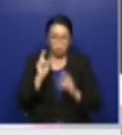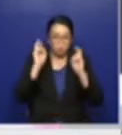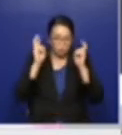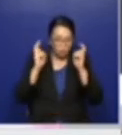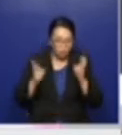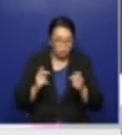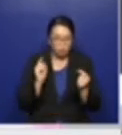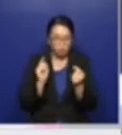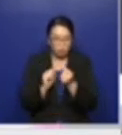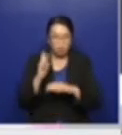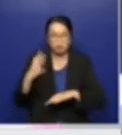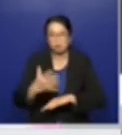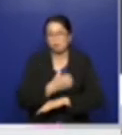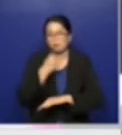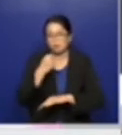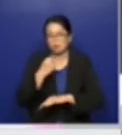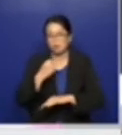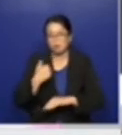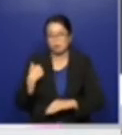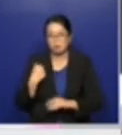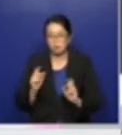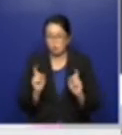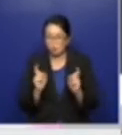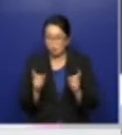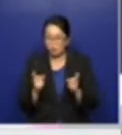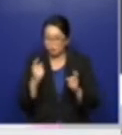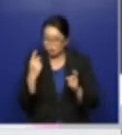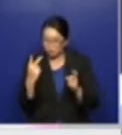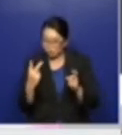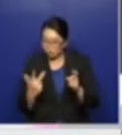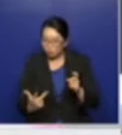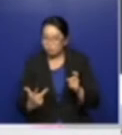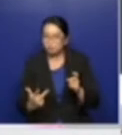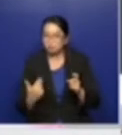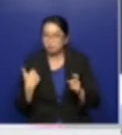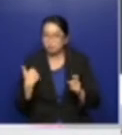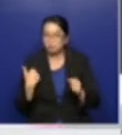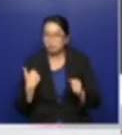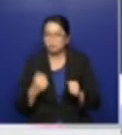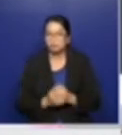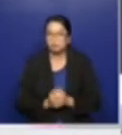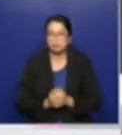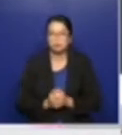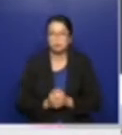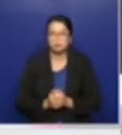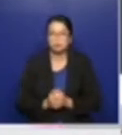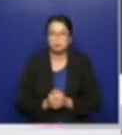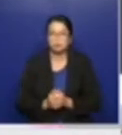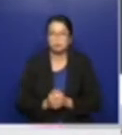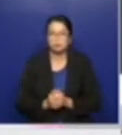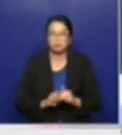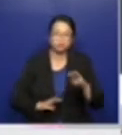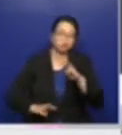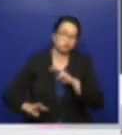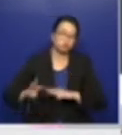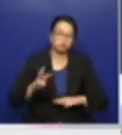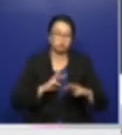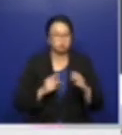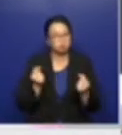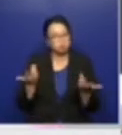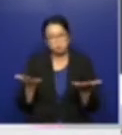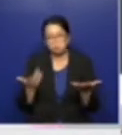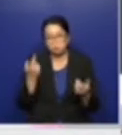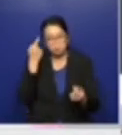องมันมีวงเล็บ1 2 3ไม่มีอะไรแสดงถึงความก้าวหน้าทาง